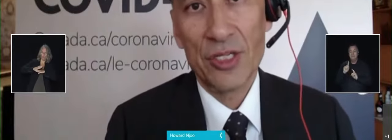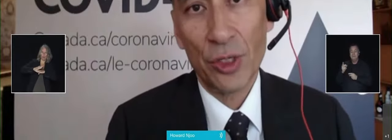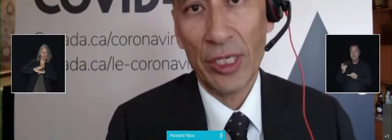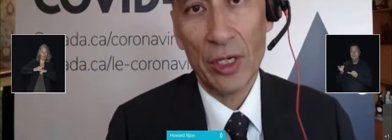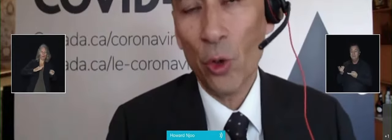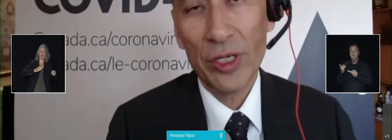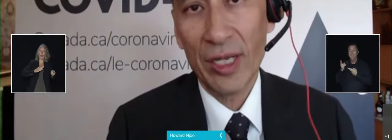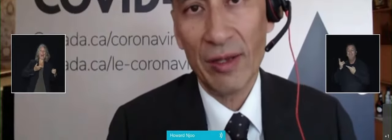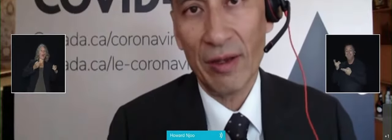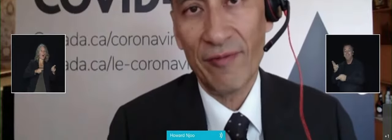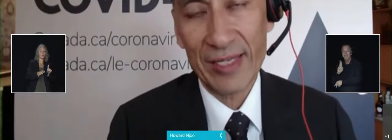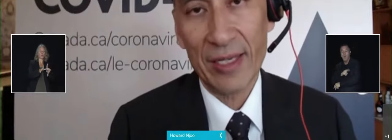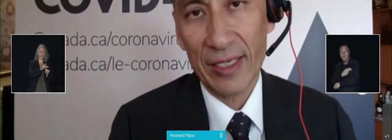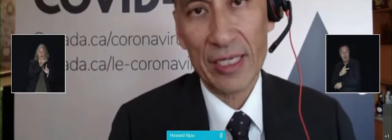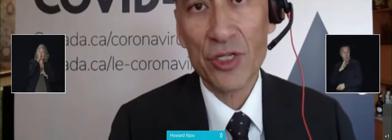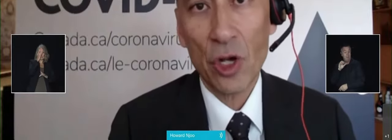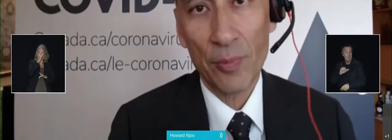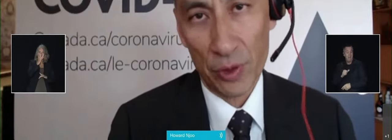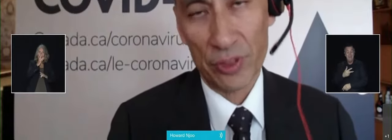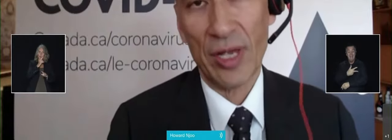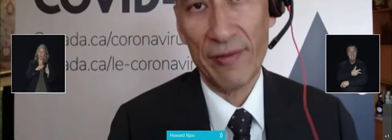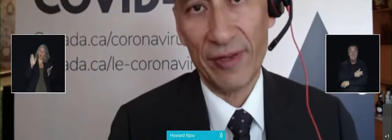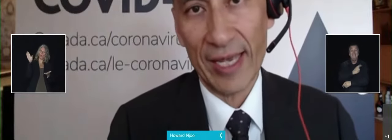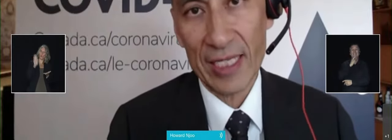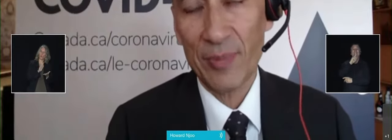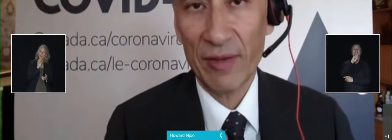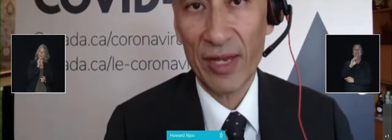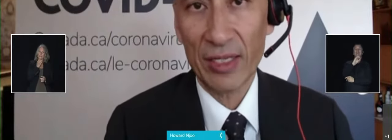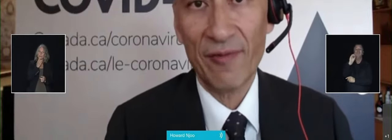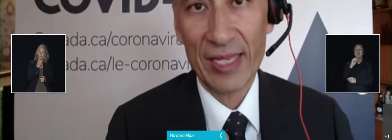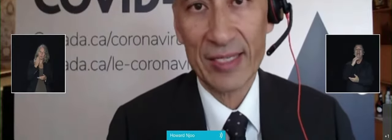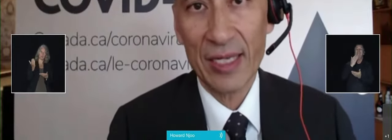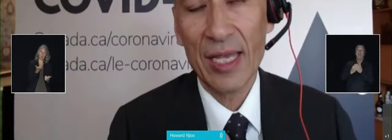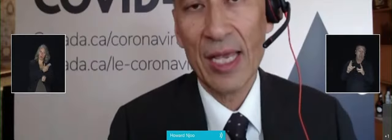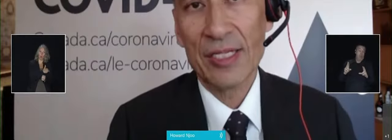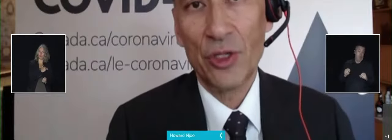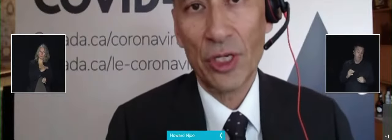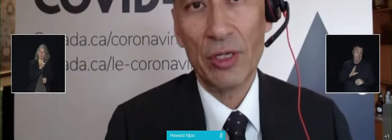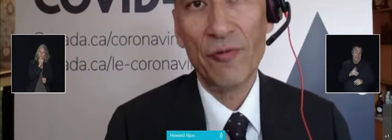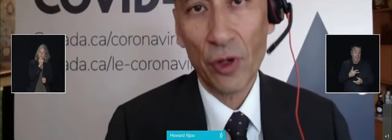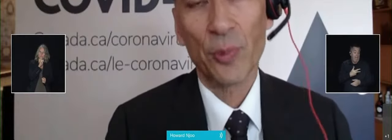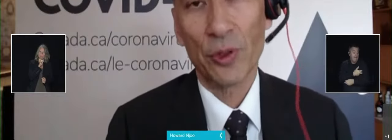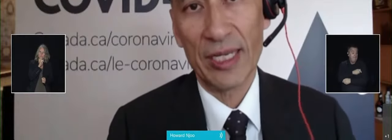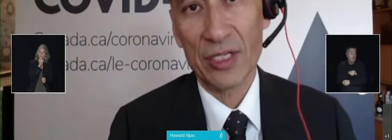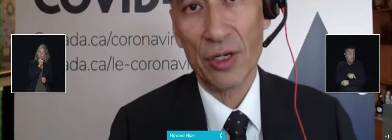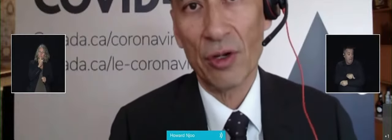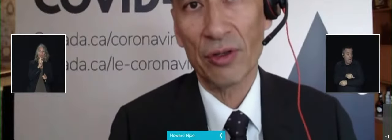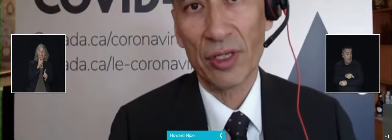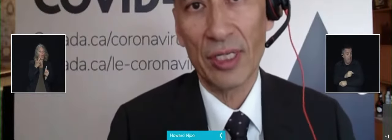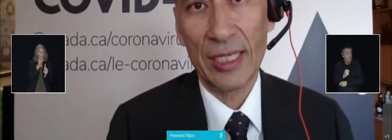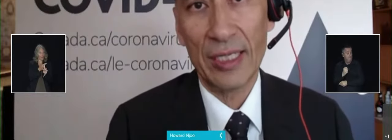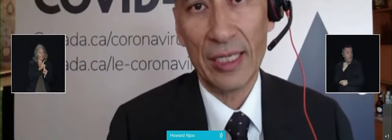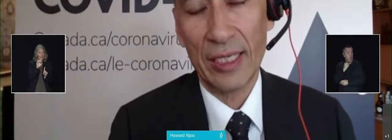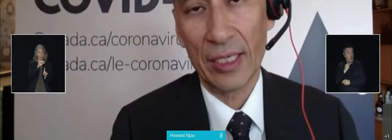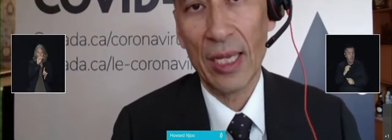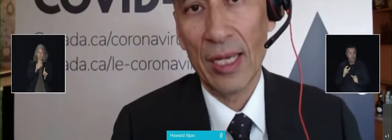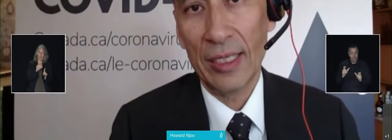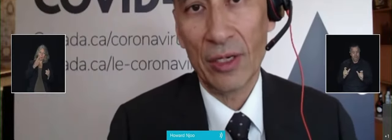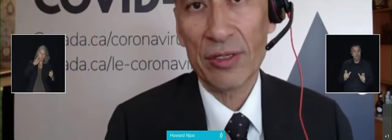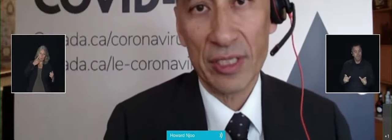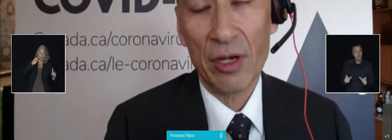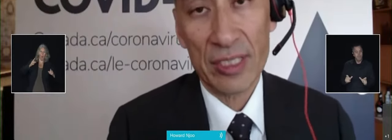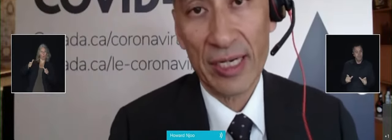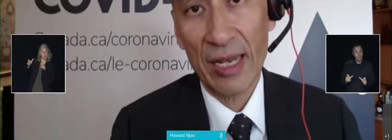Donc, c'est sûr, il n'y a aucun vaccin qui est 100 % efficace, mais avec le vaccin, ça donne une forte protection contre les